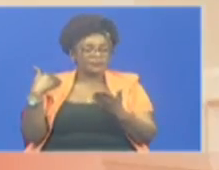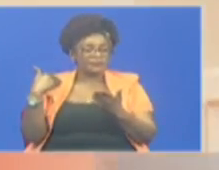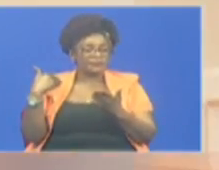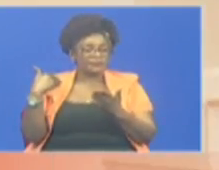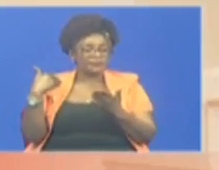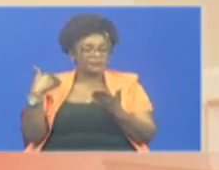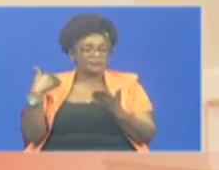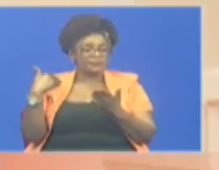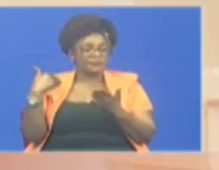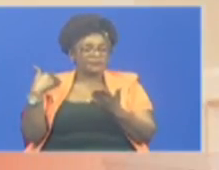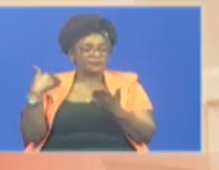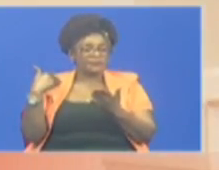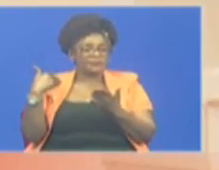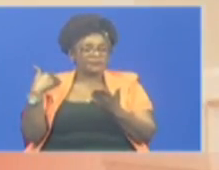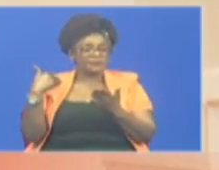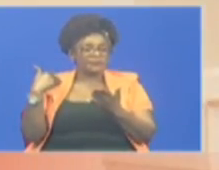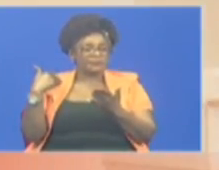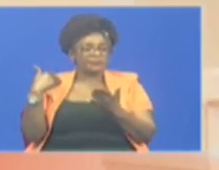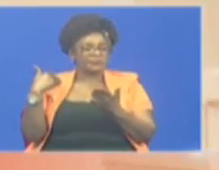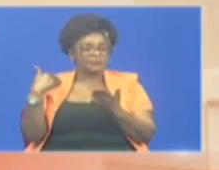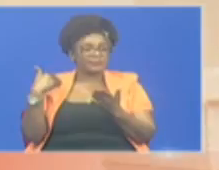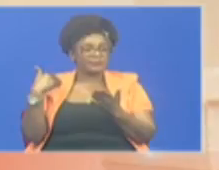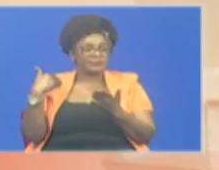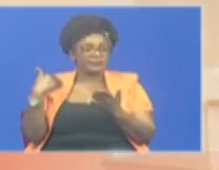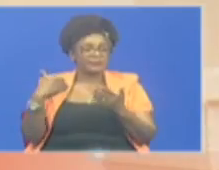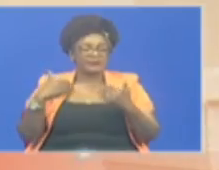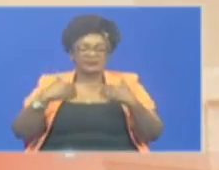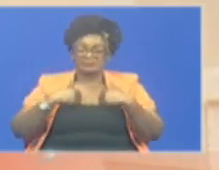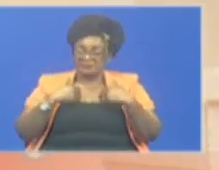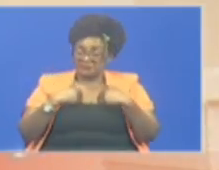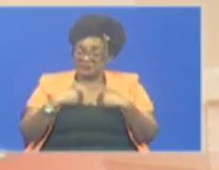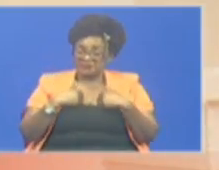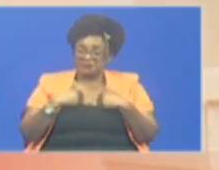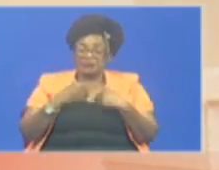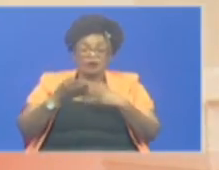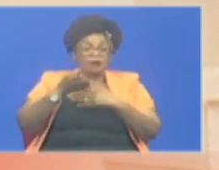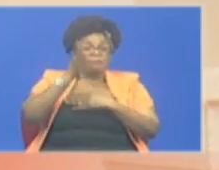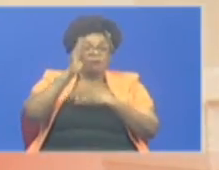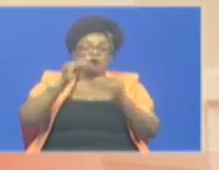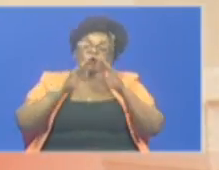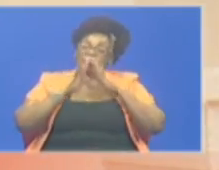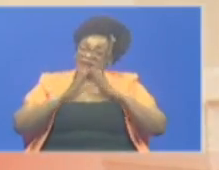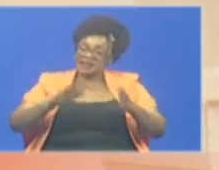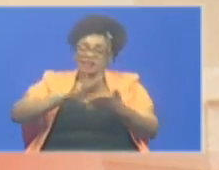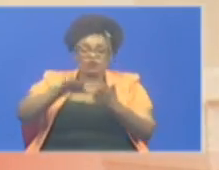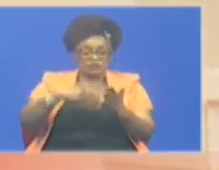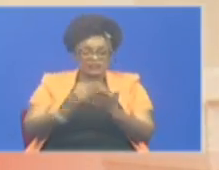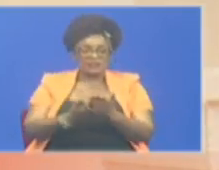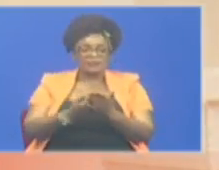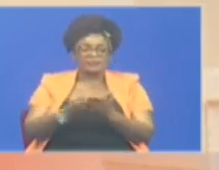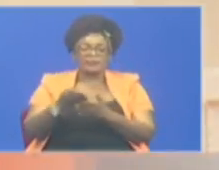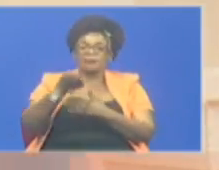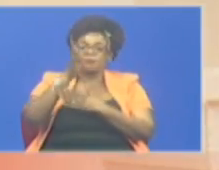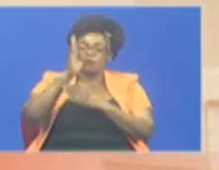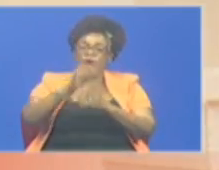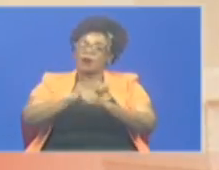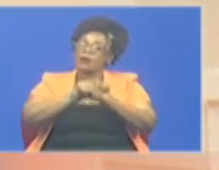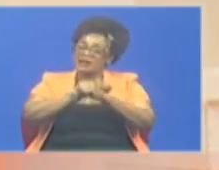ugonjwa kutupata. Mimi nasema Mungu awabariki nyote, Mungu awalinde,